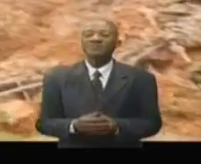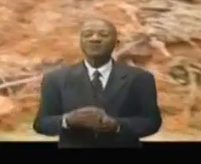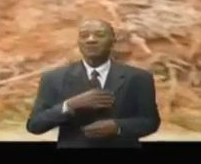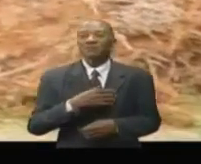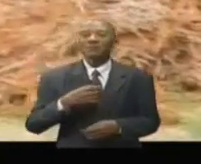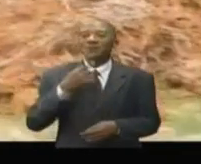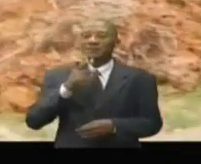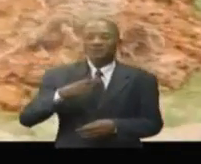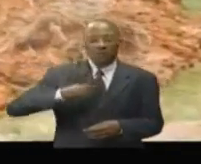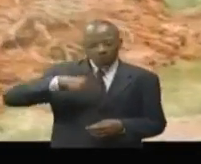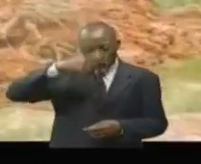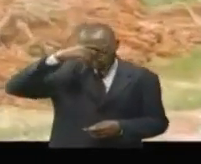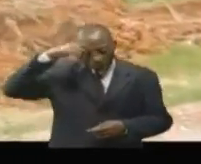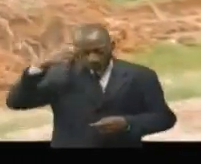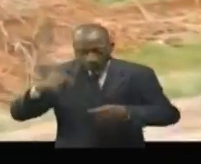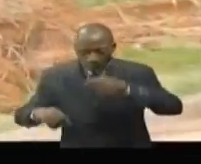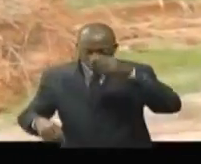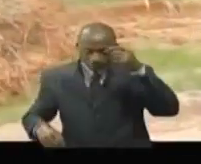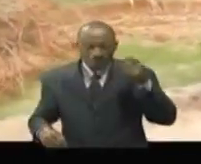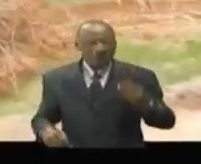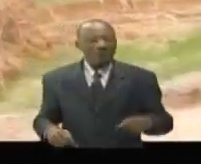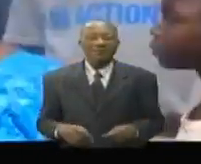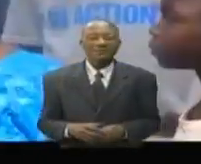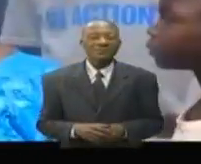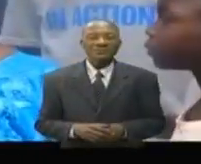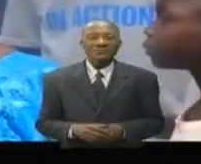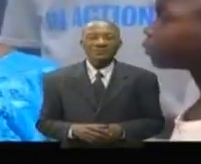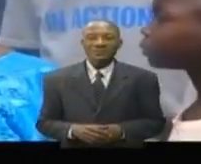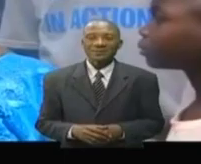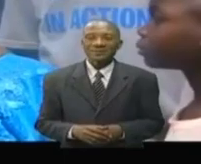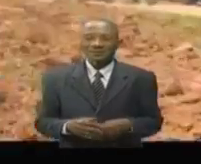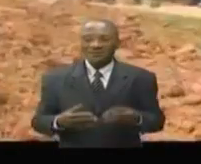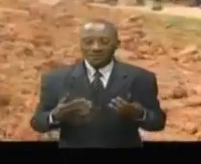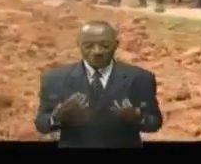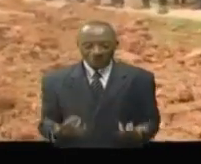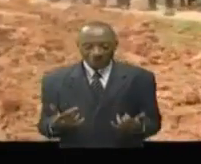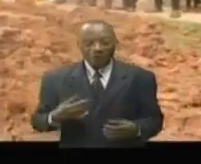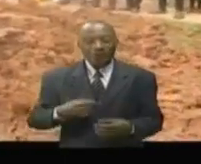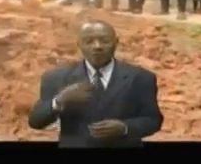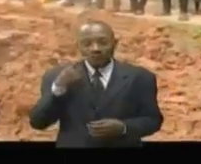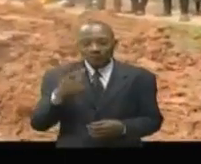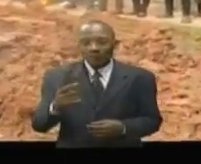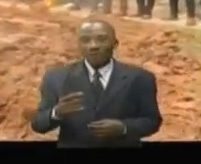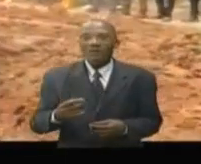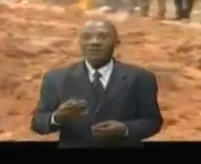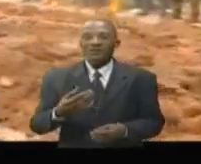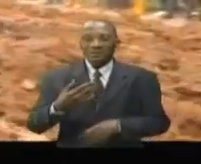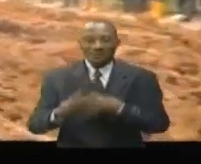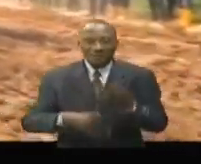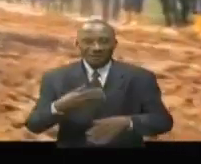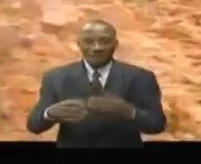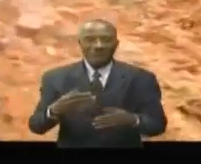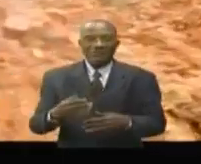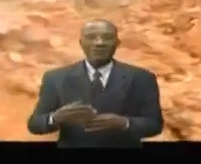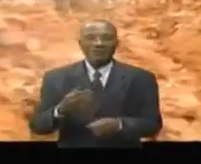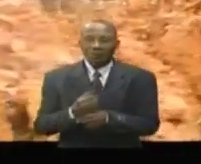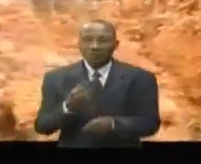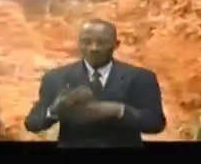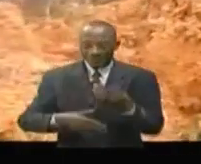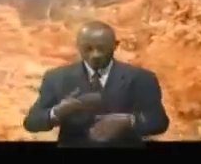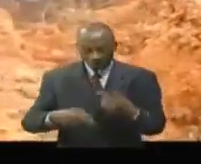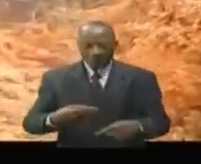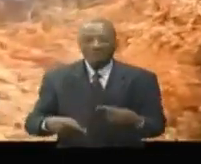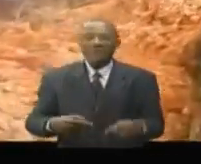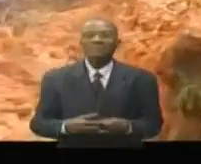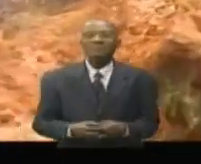nous avons beaucoup souffert. Nous sommes contents de voir les actions de notre gouverneur. Signalons que ces travaux seront exécutés par le gouvernement provincial